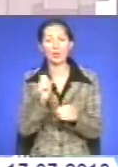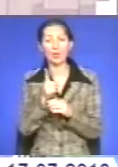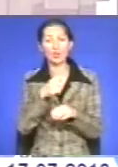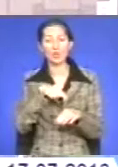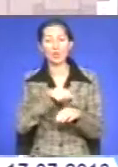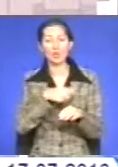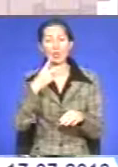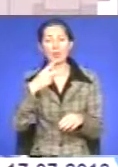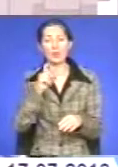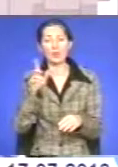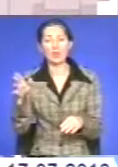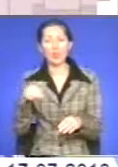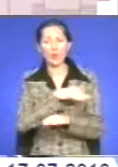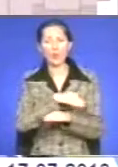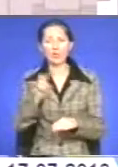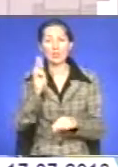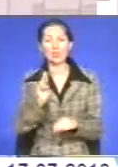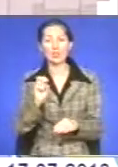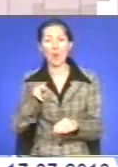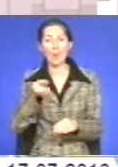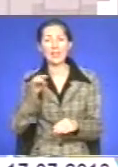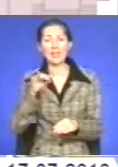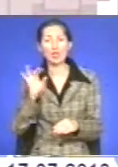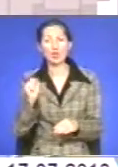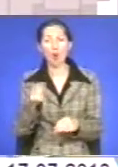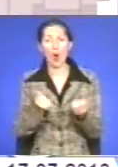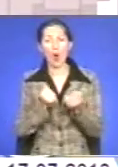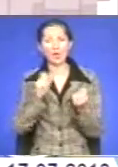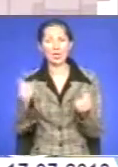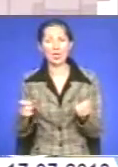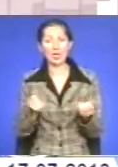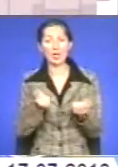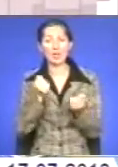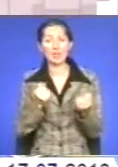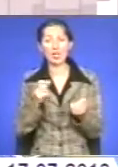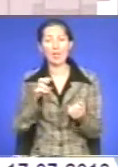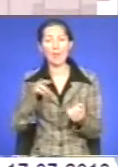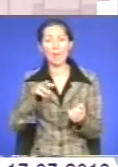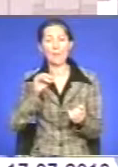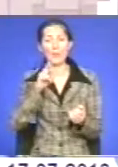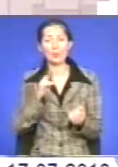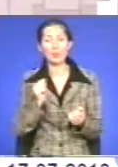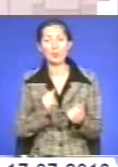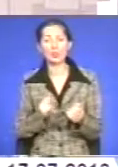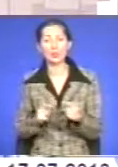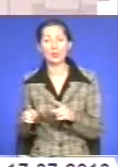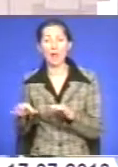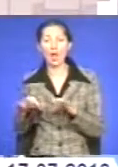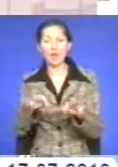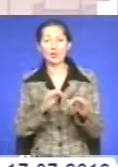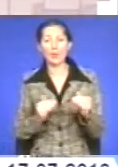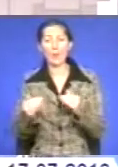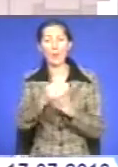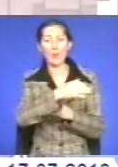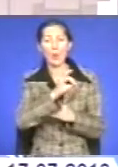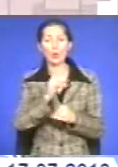години, 20 хвилин, по вулиці Шептицького, водій автомобіля Міцубісі, рухаючись з напрямку об'їзної дороги, здійснив